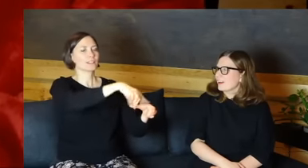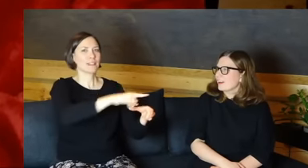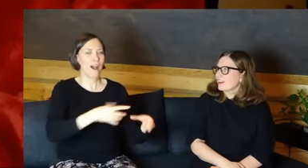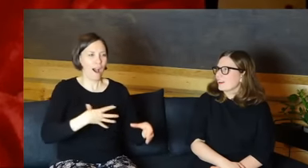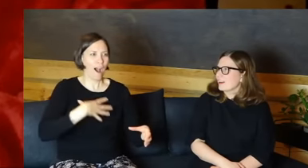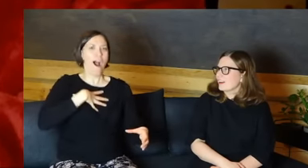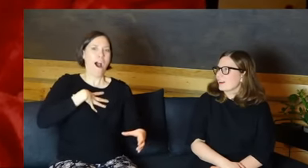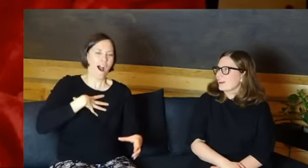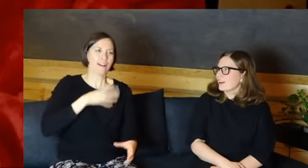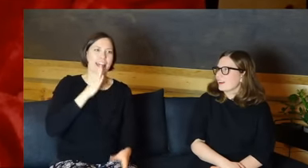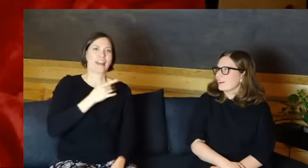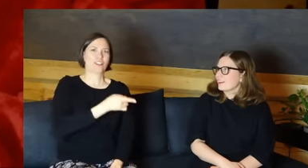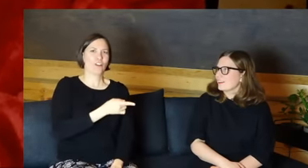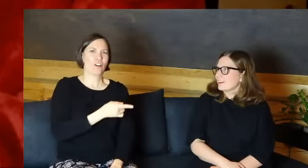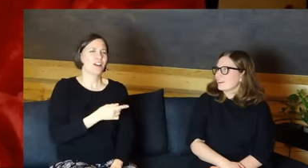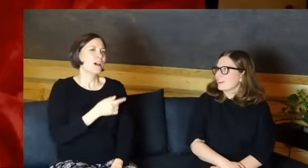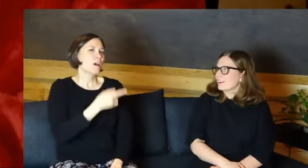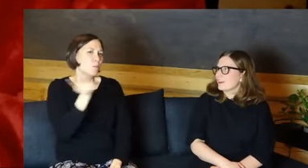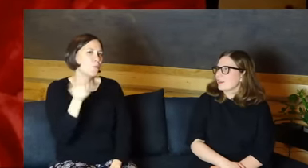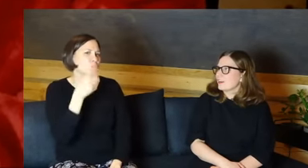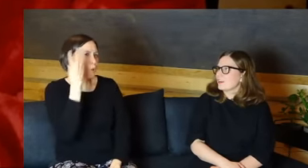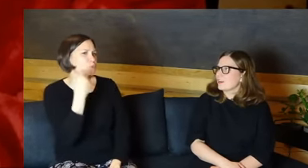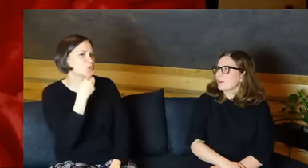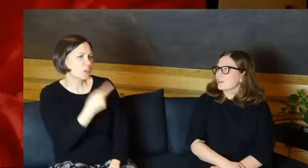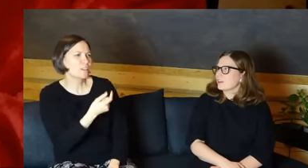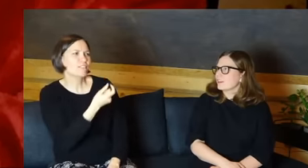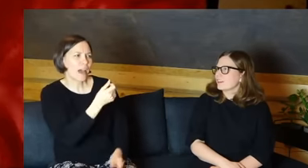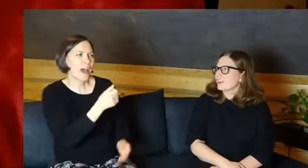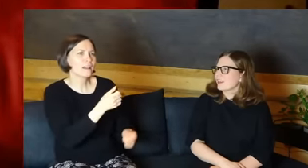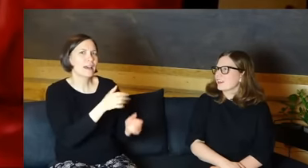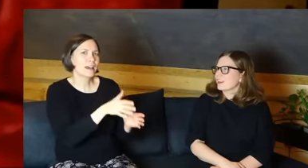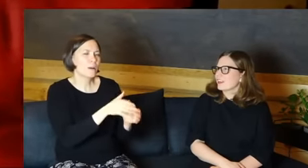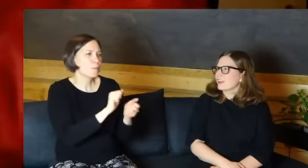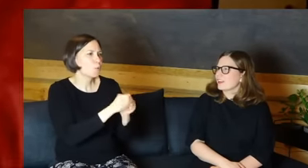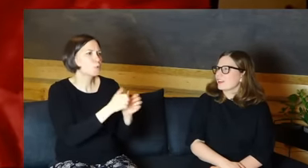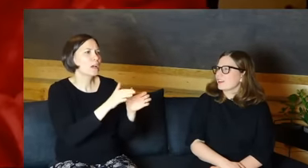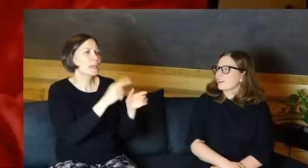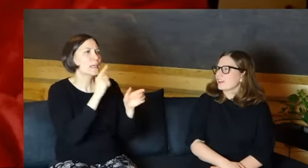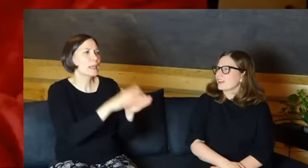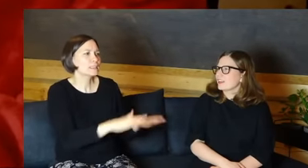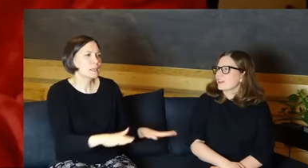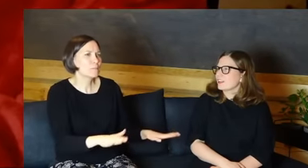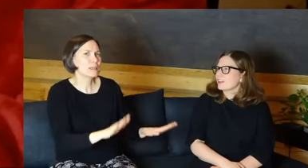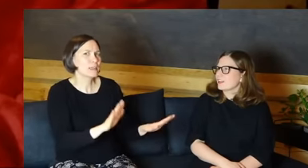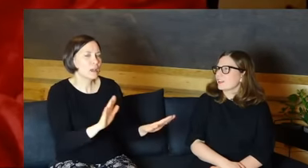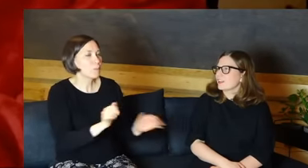pikkusen on hiljentynyt, sanovat tontut tuossa, että ei muuta kuin paperiravattia kaulaa